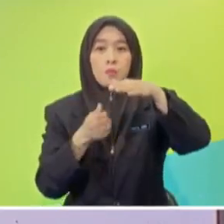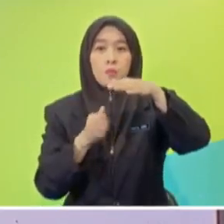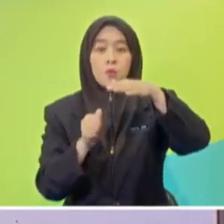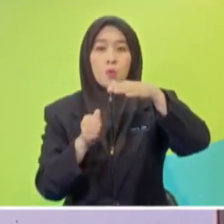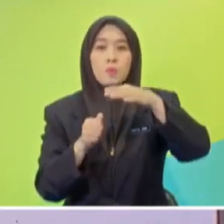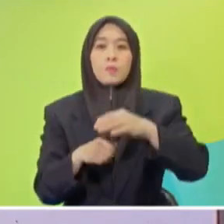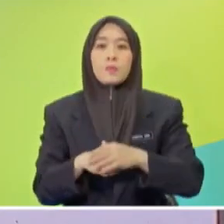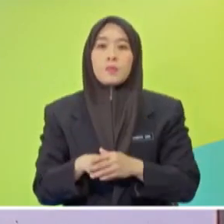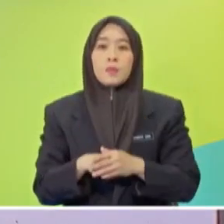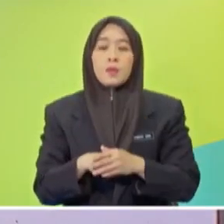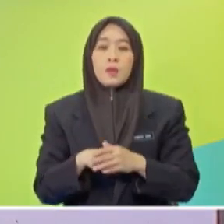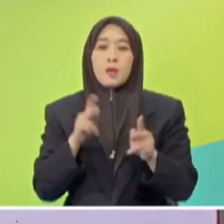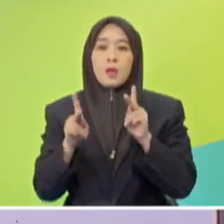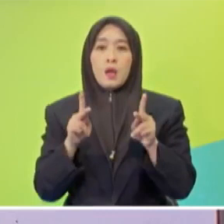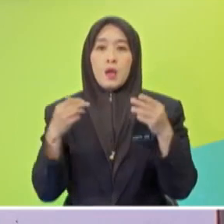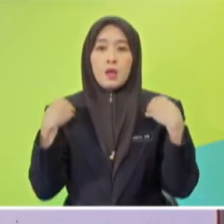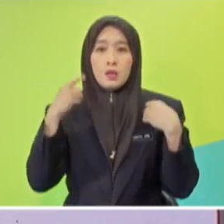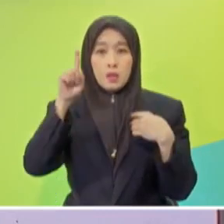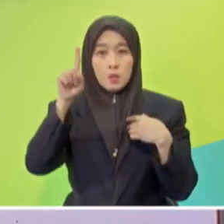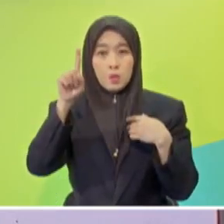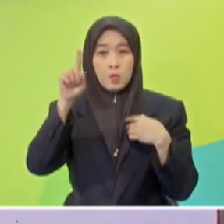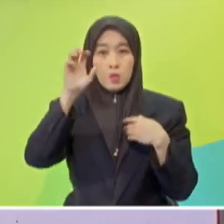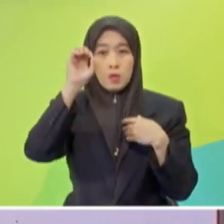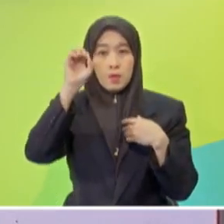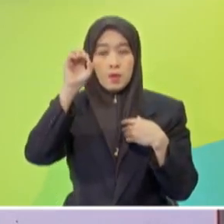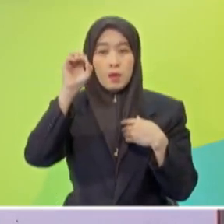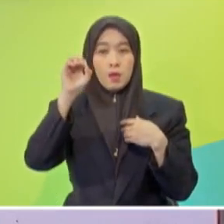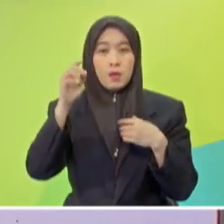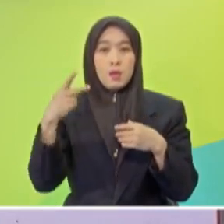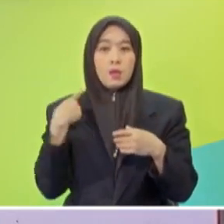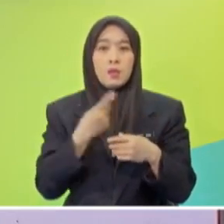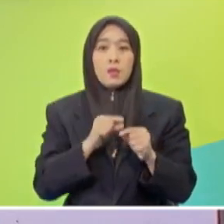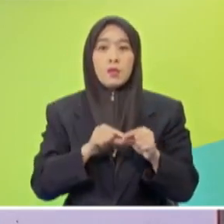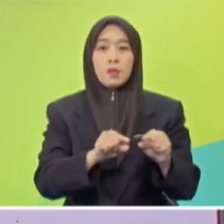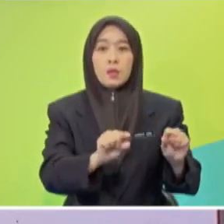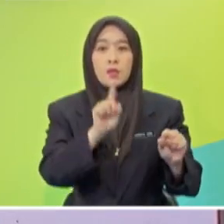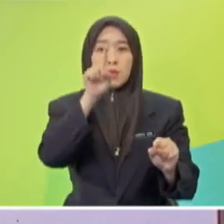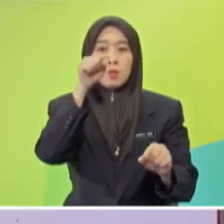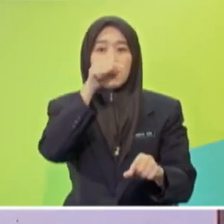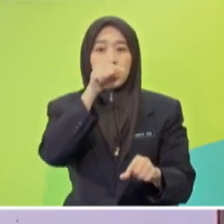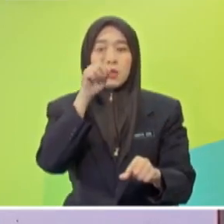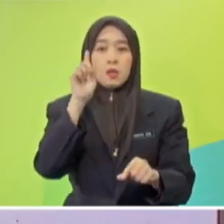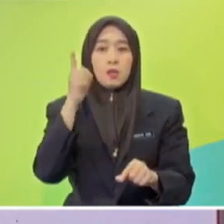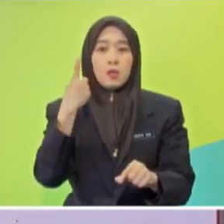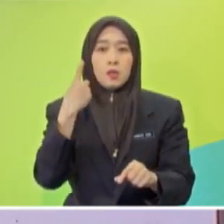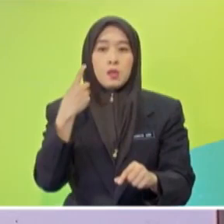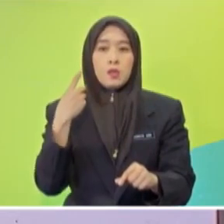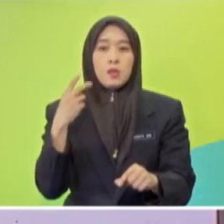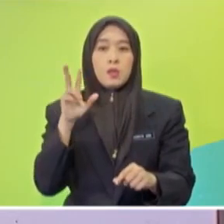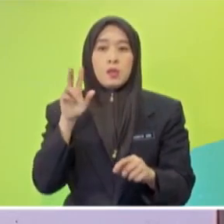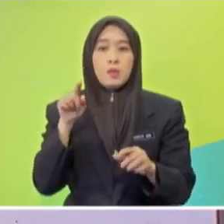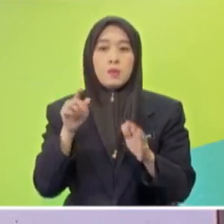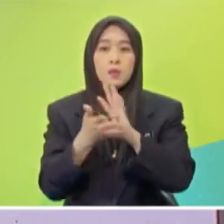kalau kita ada satu Syifa kita gerak satu titik saja bermakna tiga kepulauan du- 2